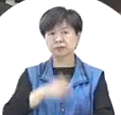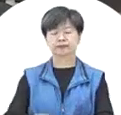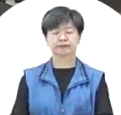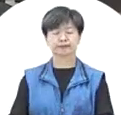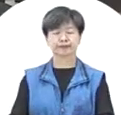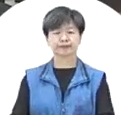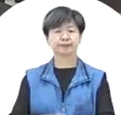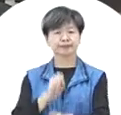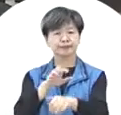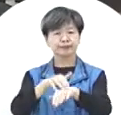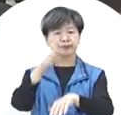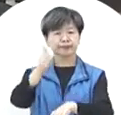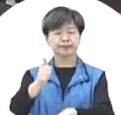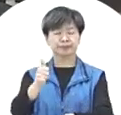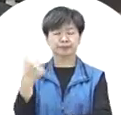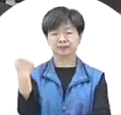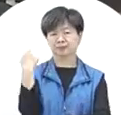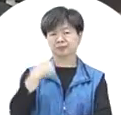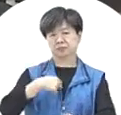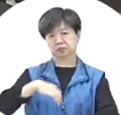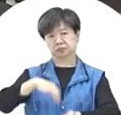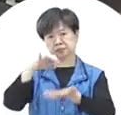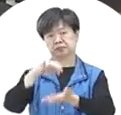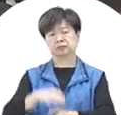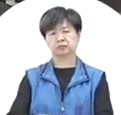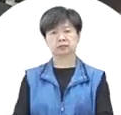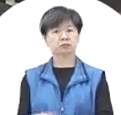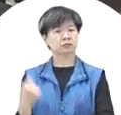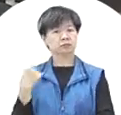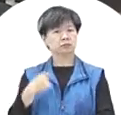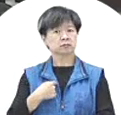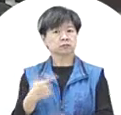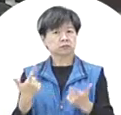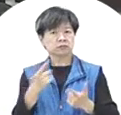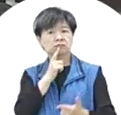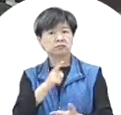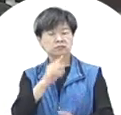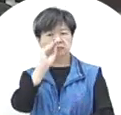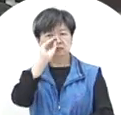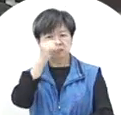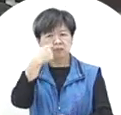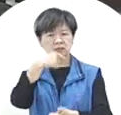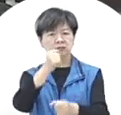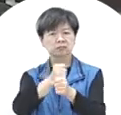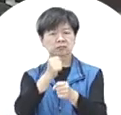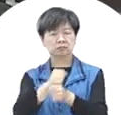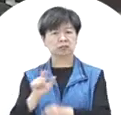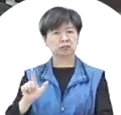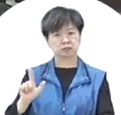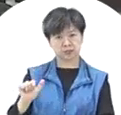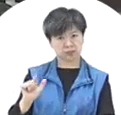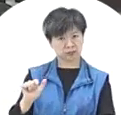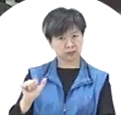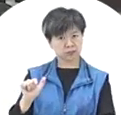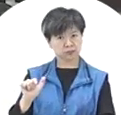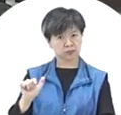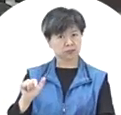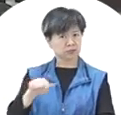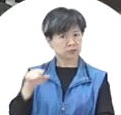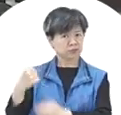到，其实我昨天没有在否定特教人员、特教的教师他们的努